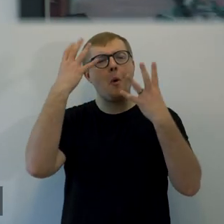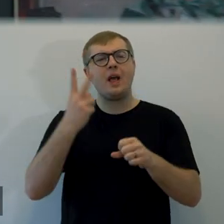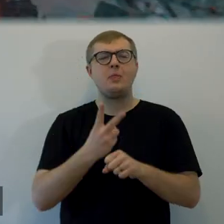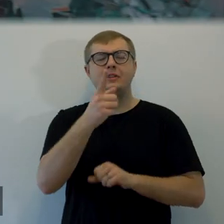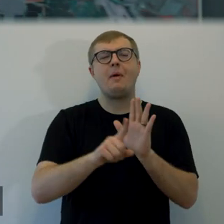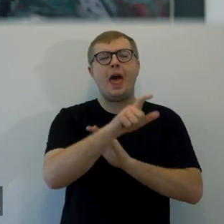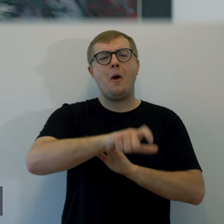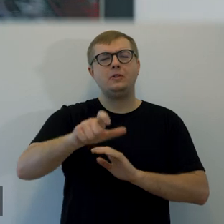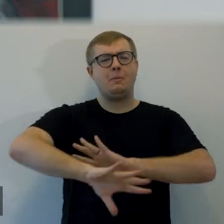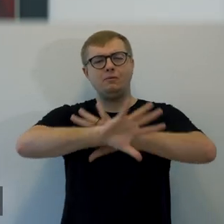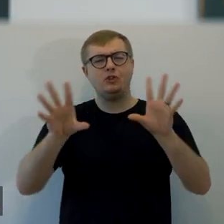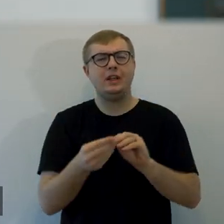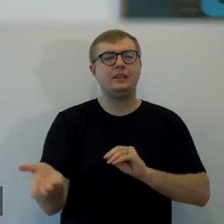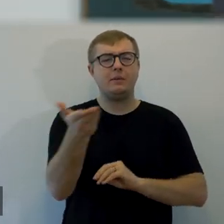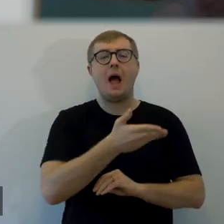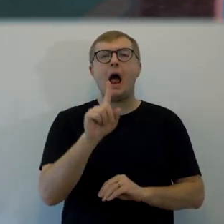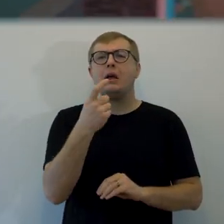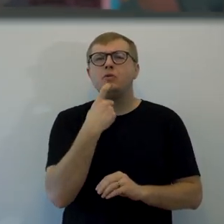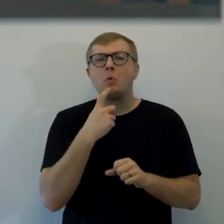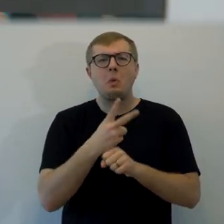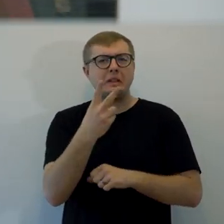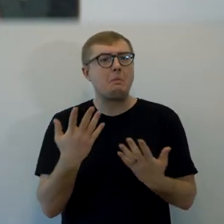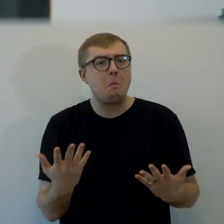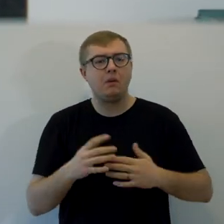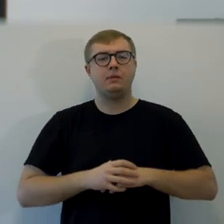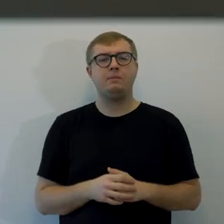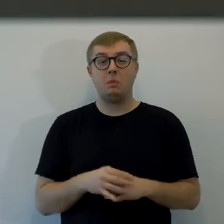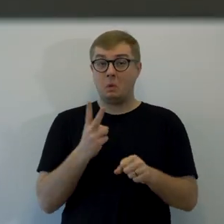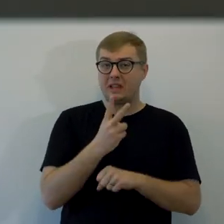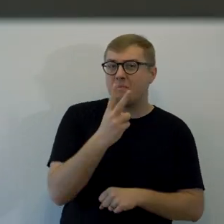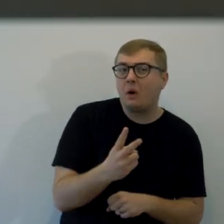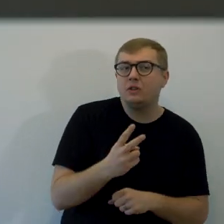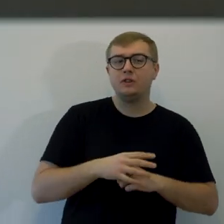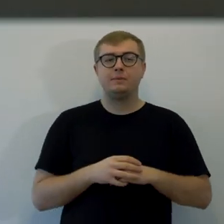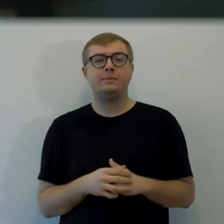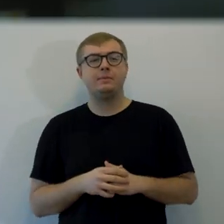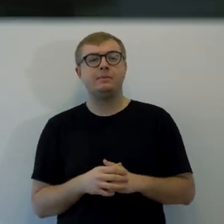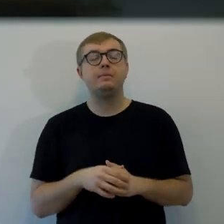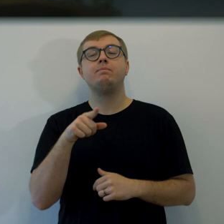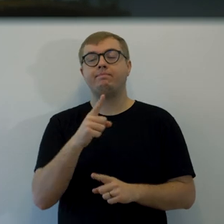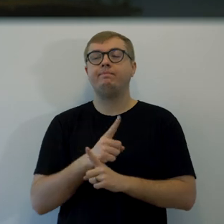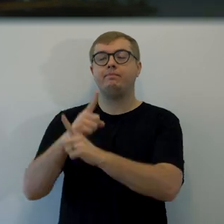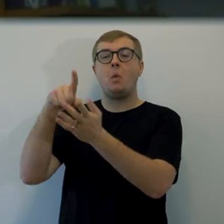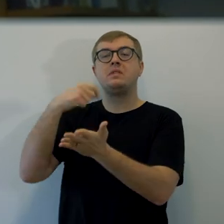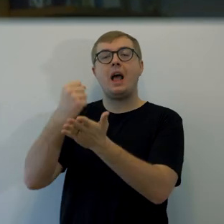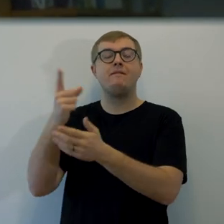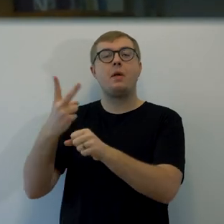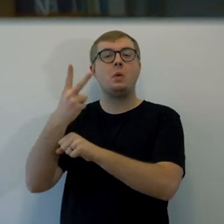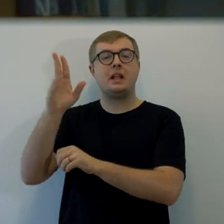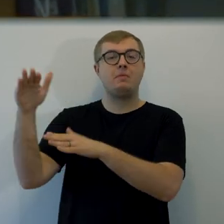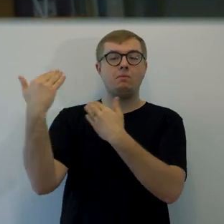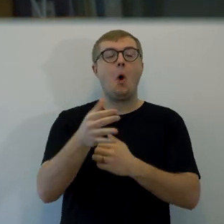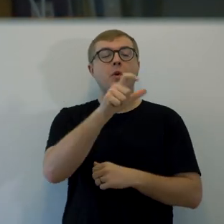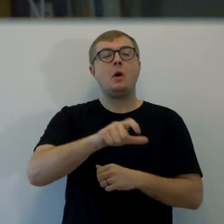chcemy, żeby kultura była dostępna dla każdego, ale co to jest dostępność? Dostępność? Według ustawy o